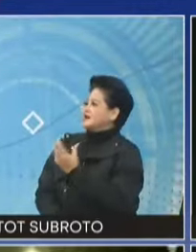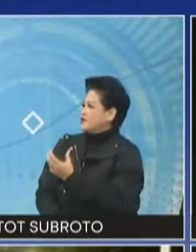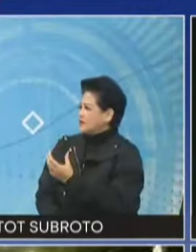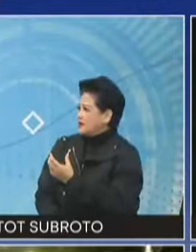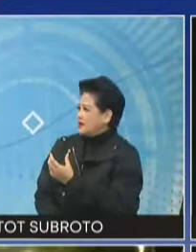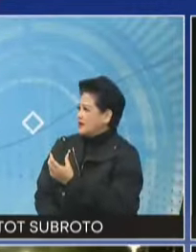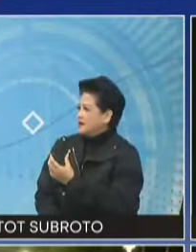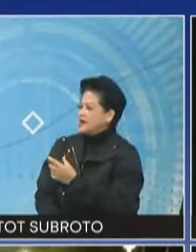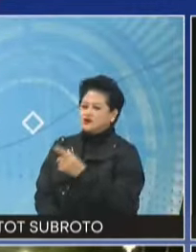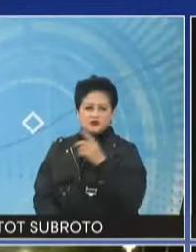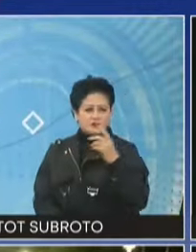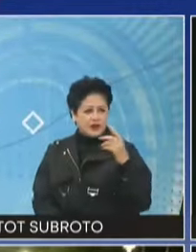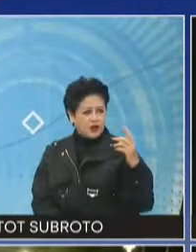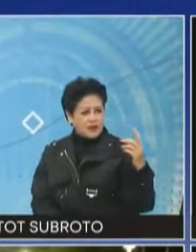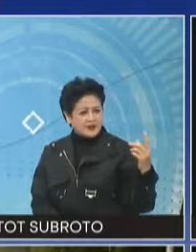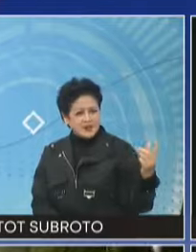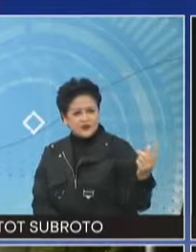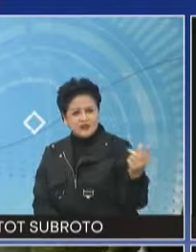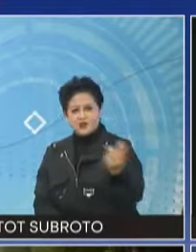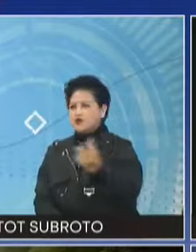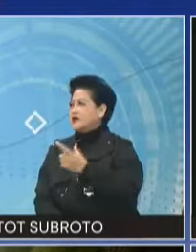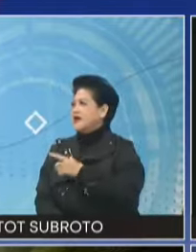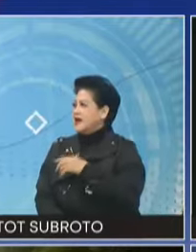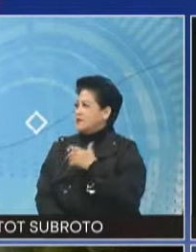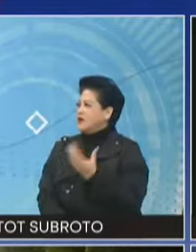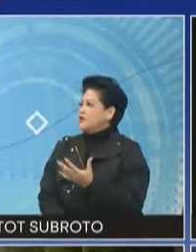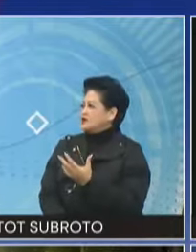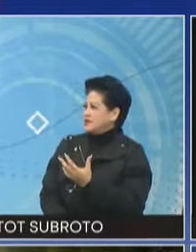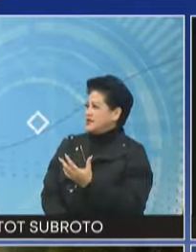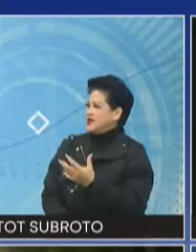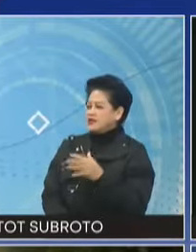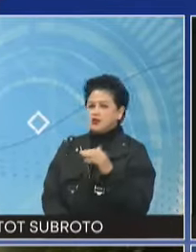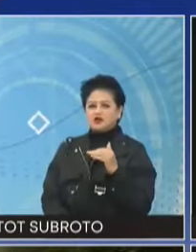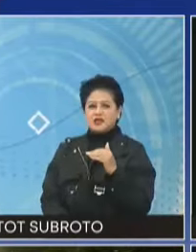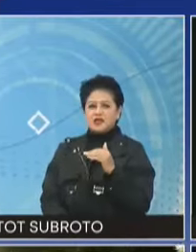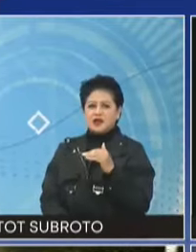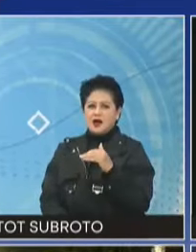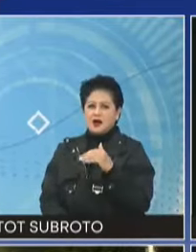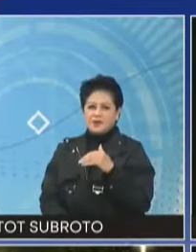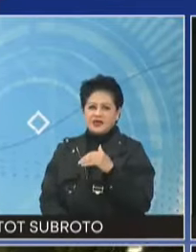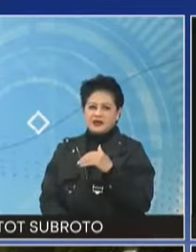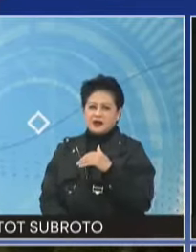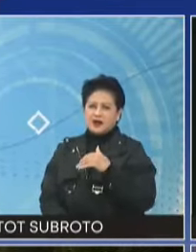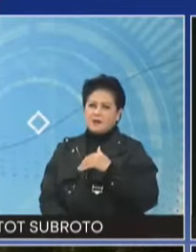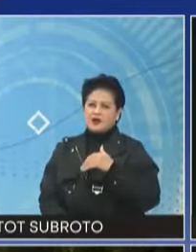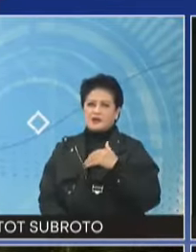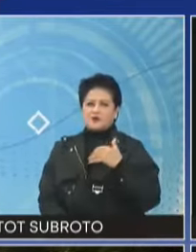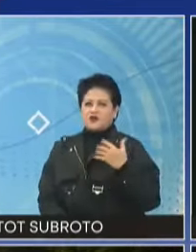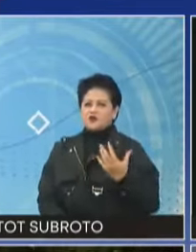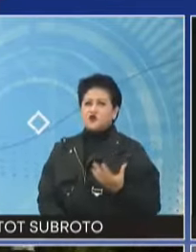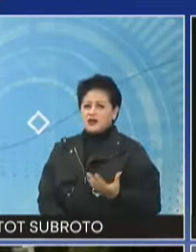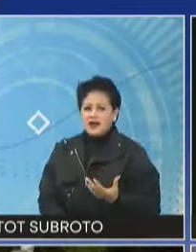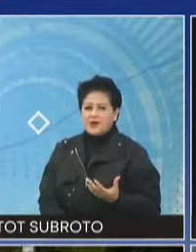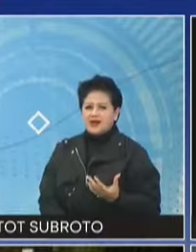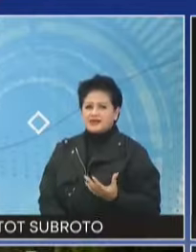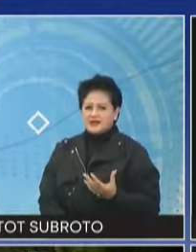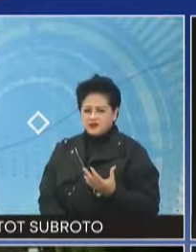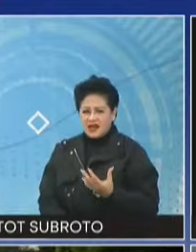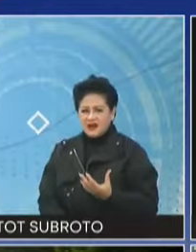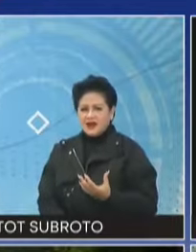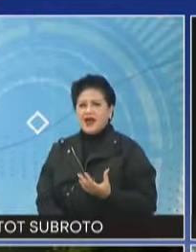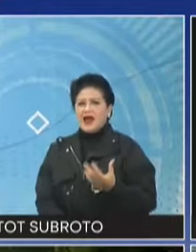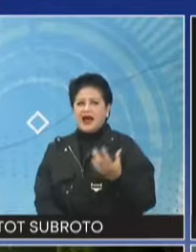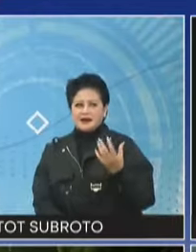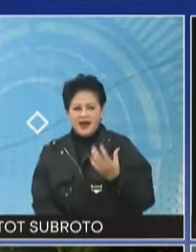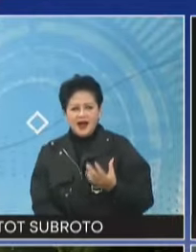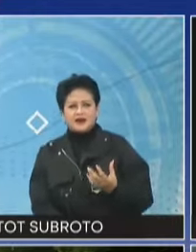keahlian kita yang utama dan itu harus dipakai oleh kapal selam itu di seluruh dunia model-model seperti itu jadi kita enggak usah jadi bikin ee apa ya kemampuan sudo inhan malah yang terjadi